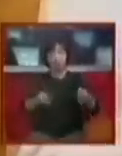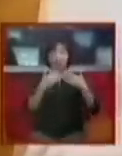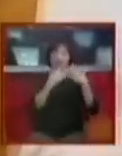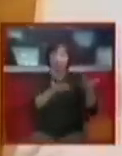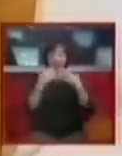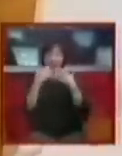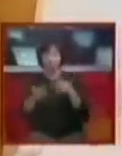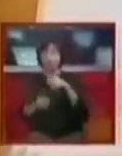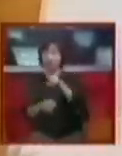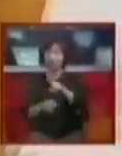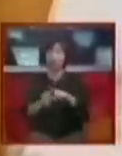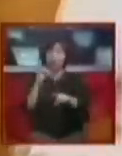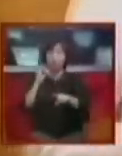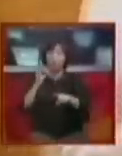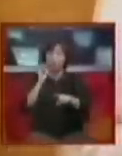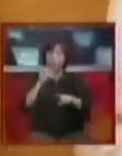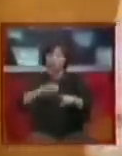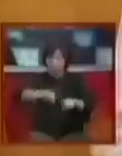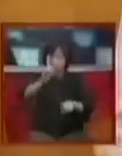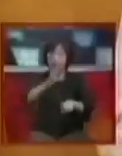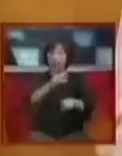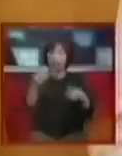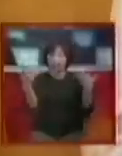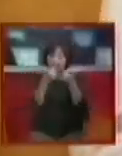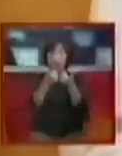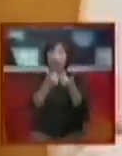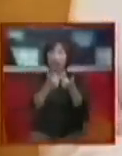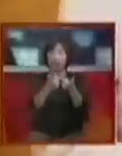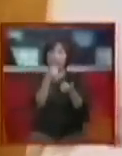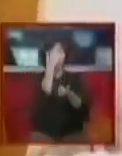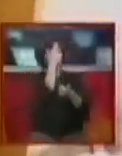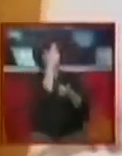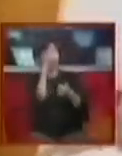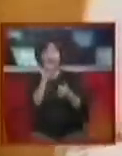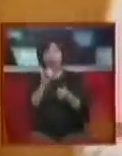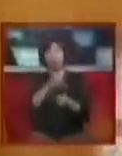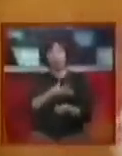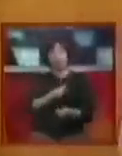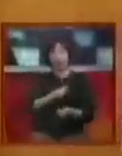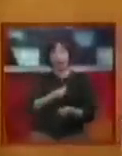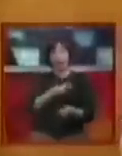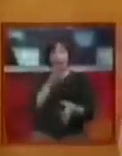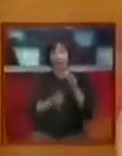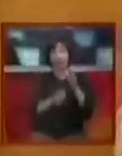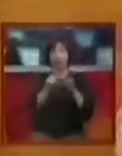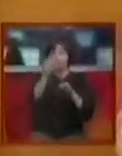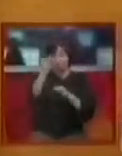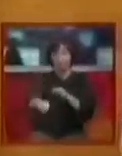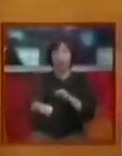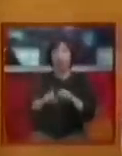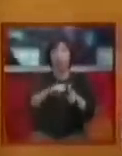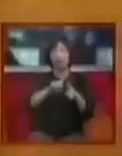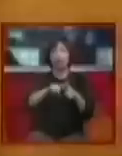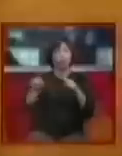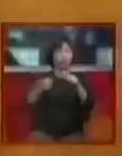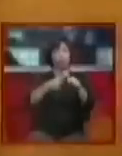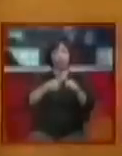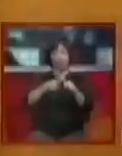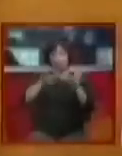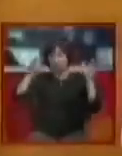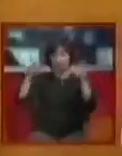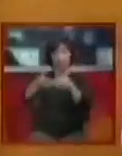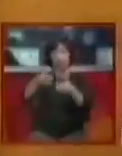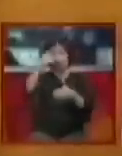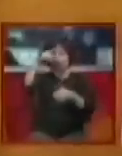dumaan kayo sa matinding pagsubok, batikos at agam-agam. Kasama pa ang kaba na kung natalo kayo, kayo ang unang pupuntirin